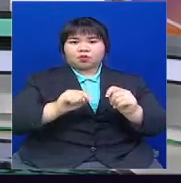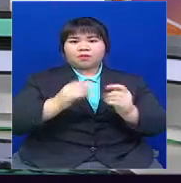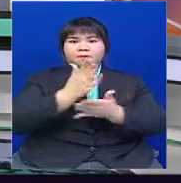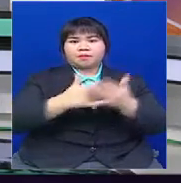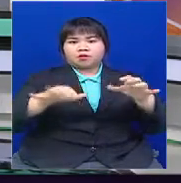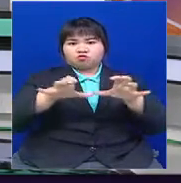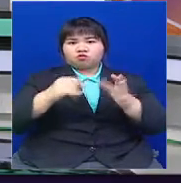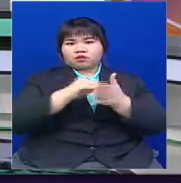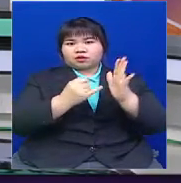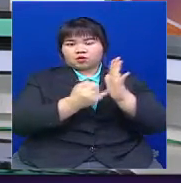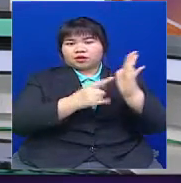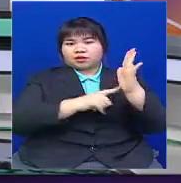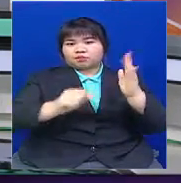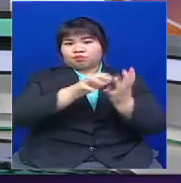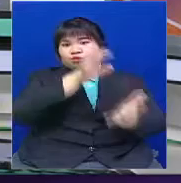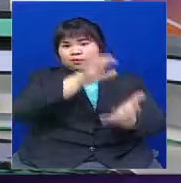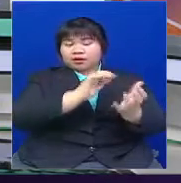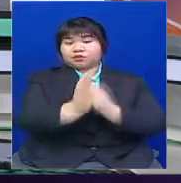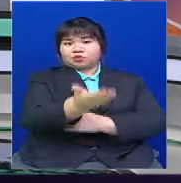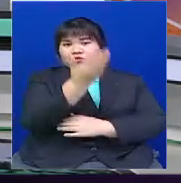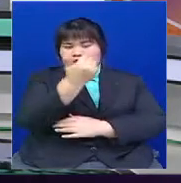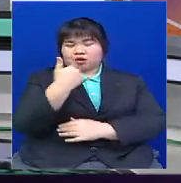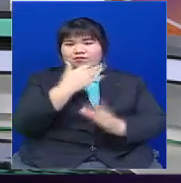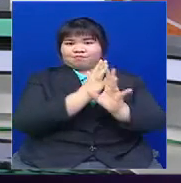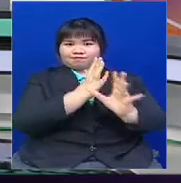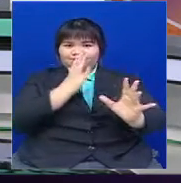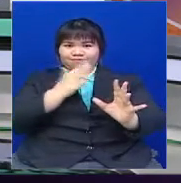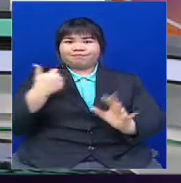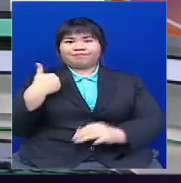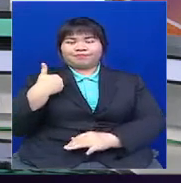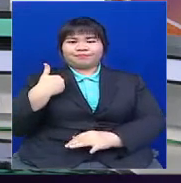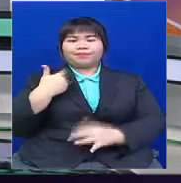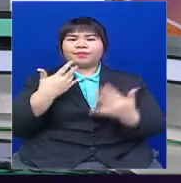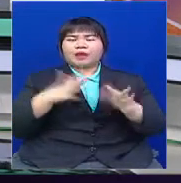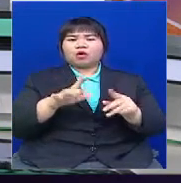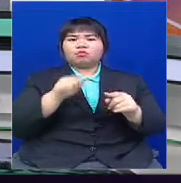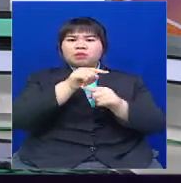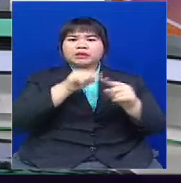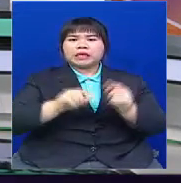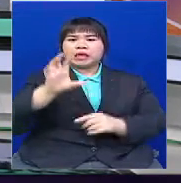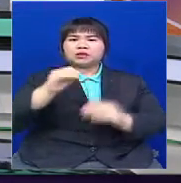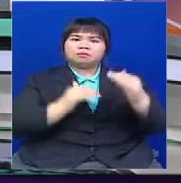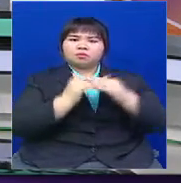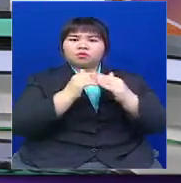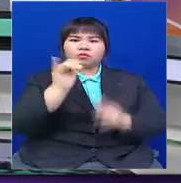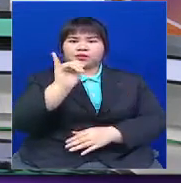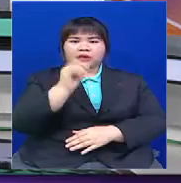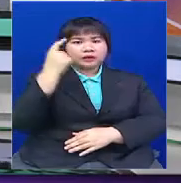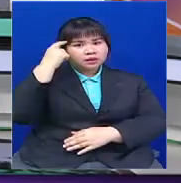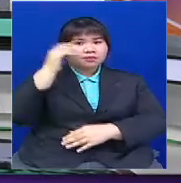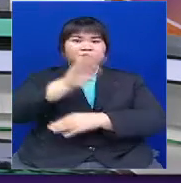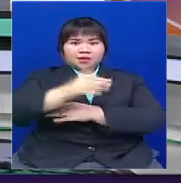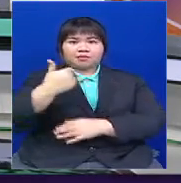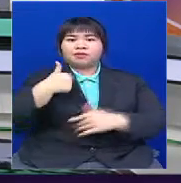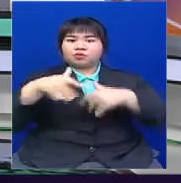จังหวัดสมุทรปราการครับช่วงเช้านั้นมีประชาชนออกมาใช้สิทธิ์กันอย่างต่อเนื่องแต่ว่ายังไม่ถึง50%นะครับคาดว่าช่วงบ่ายนั้นน่าจะมี